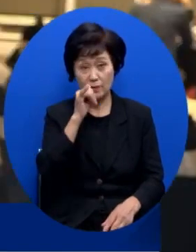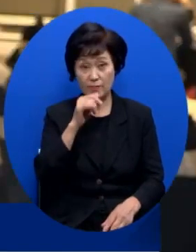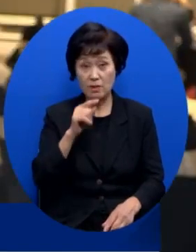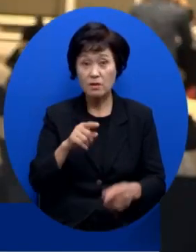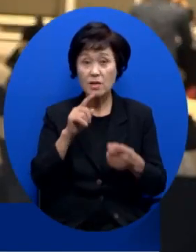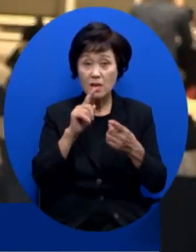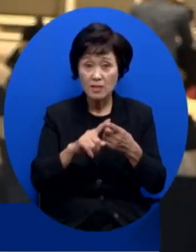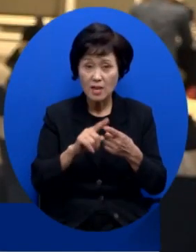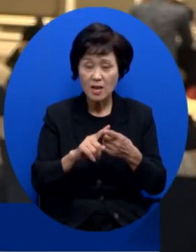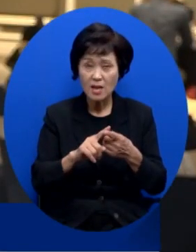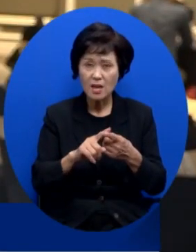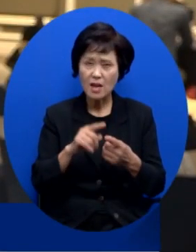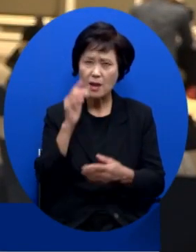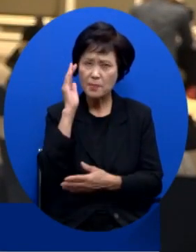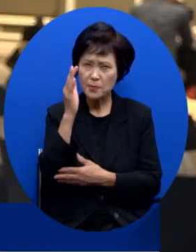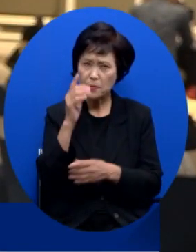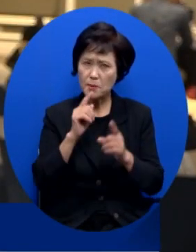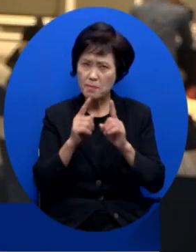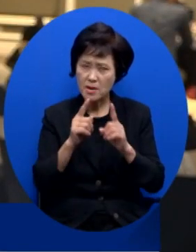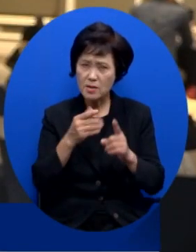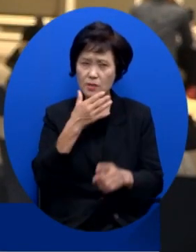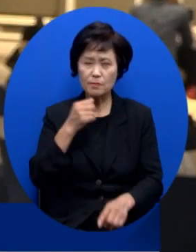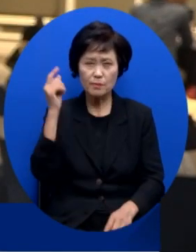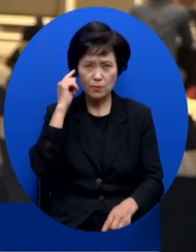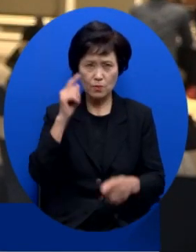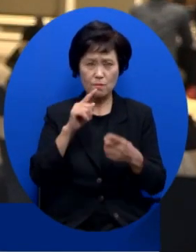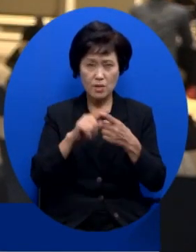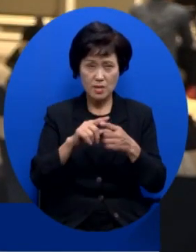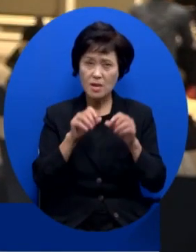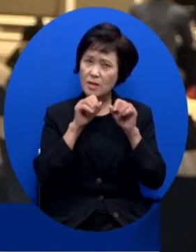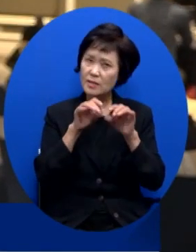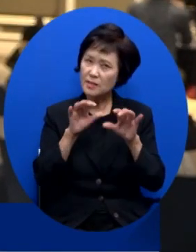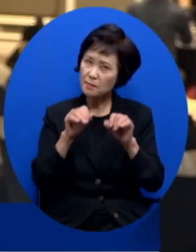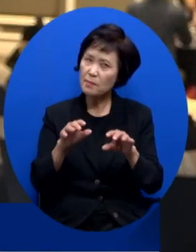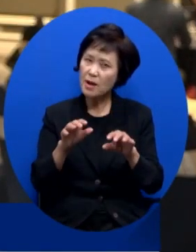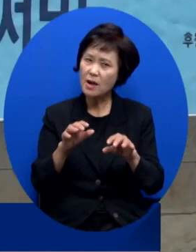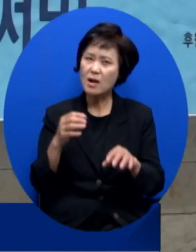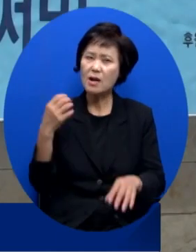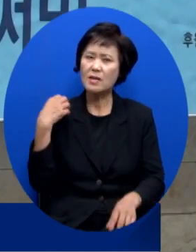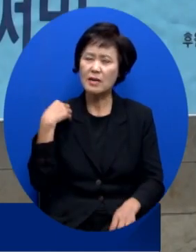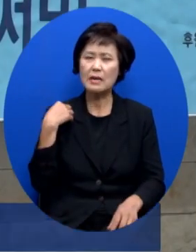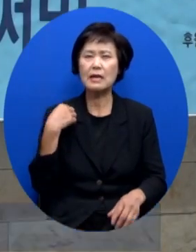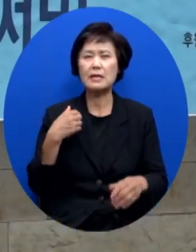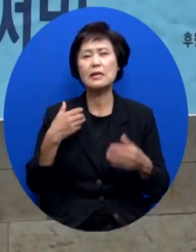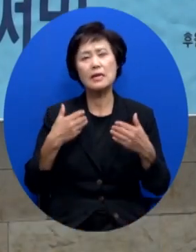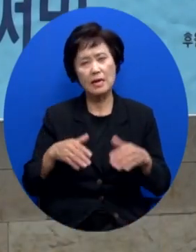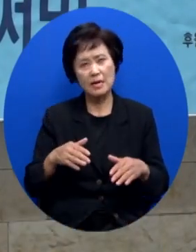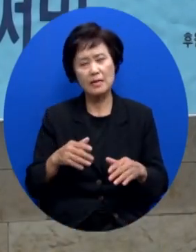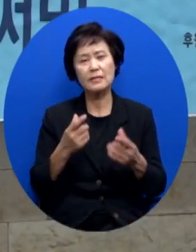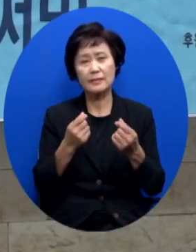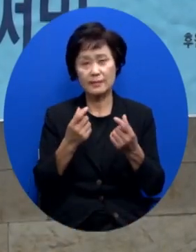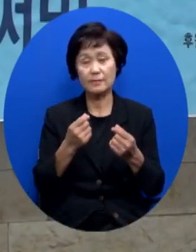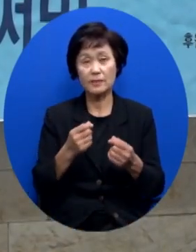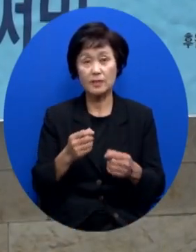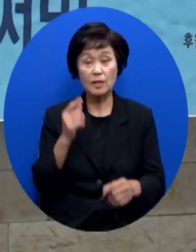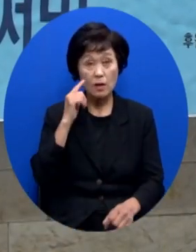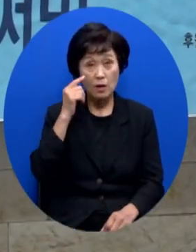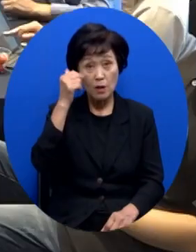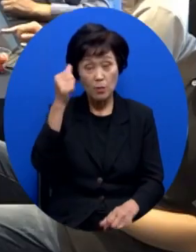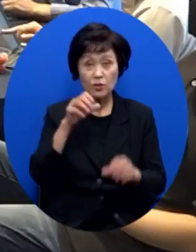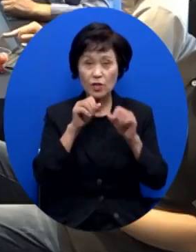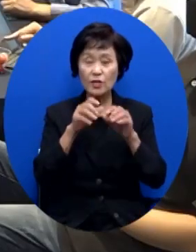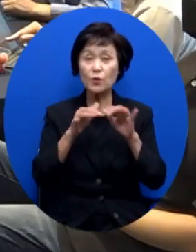대한 메시지나 그 복음에 대한 전파가 좀 약하다고 저는. 목사, 선교사,